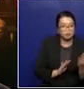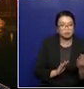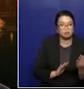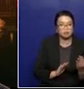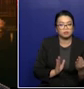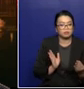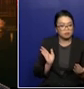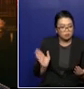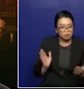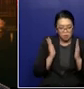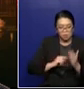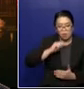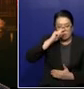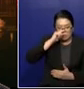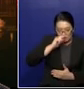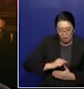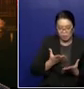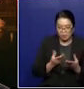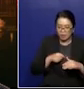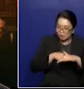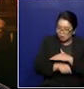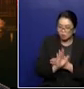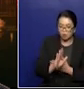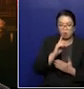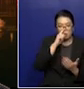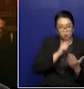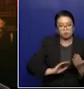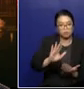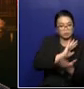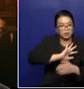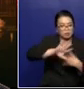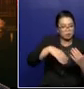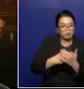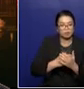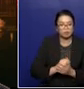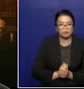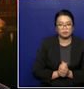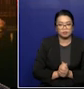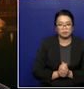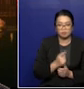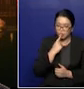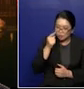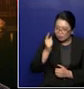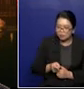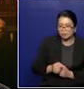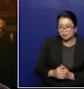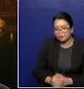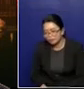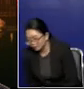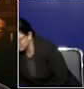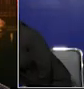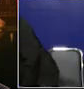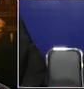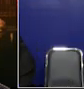คือคนไทยเพราะที่นี่คือแผ่นดินเกิดของท่านฮะอันนี้ผมไม่ได้พูดเล่นนะฮะคนเรียก